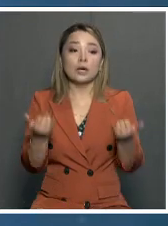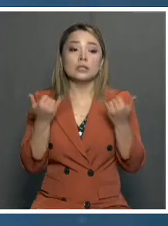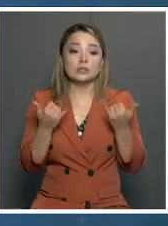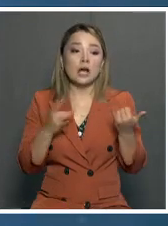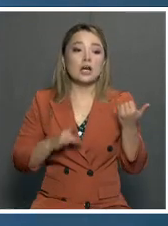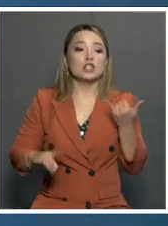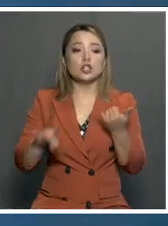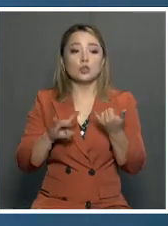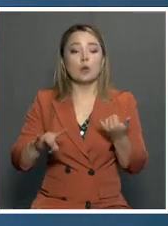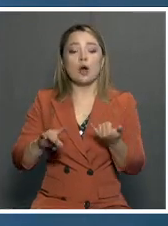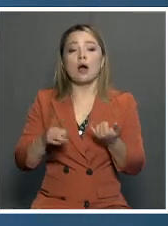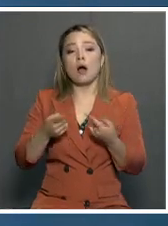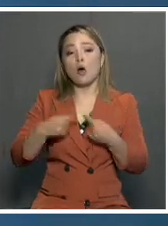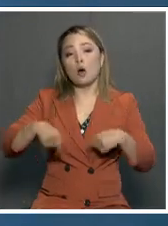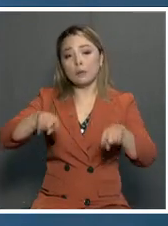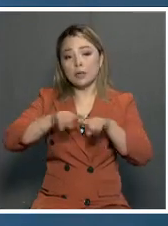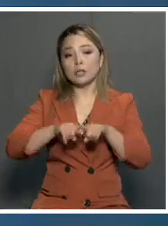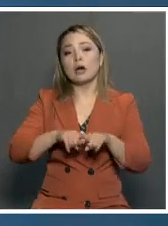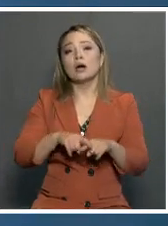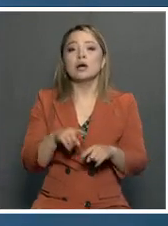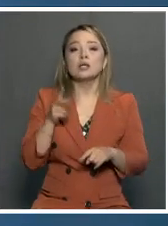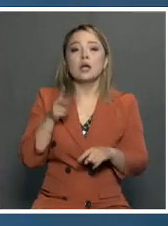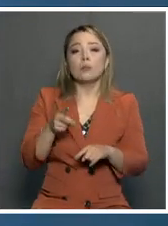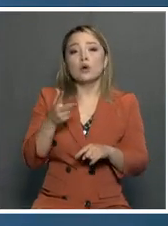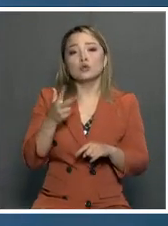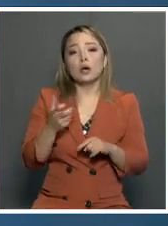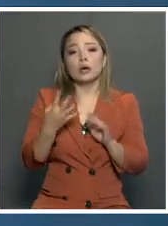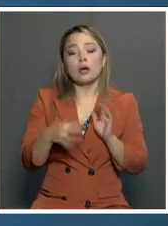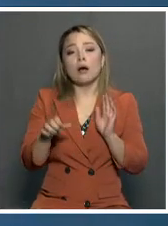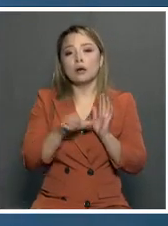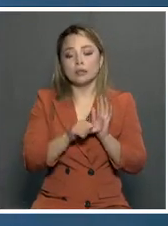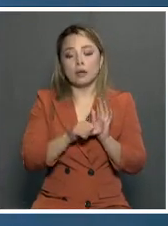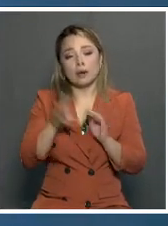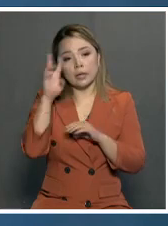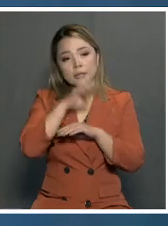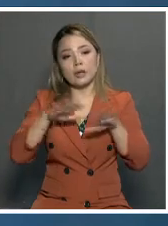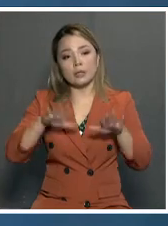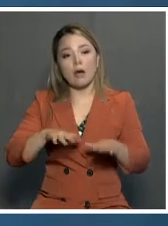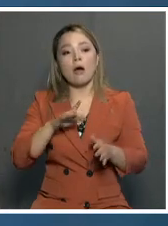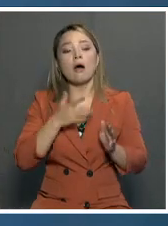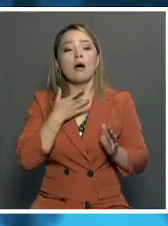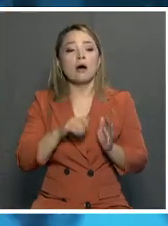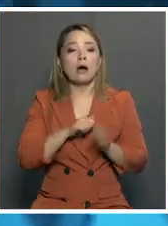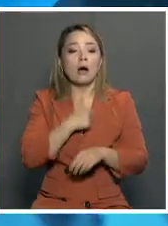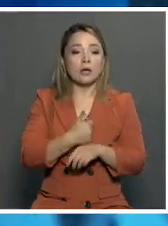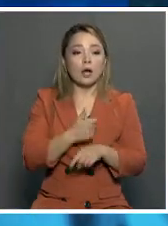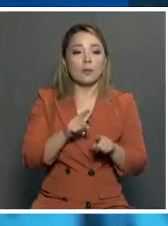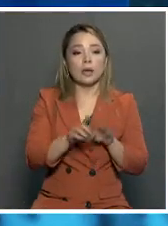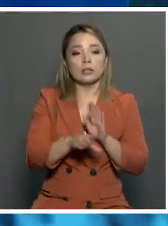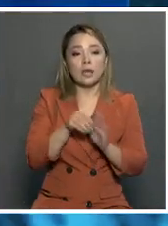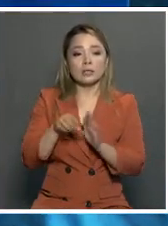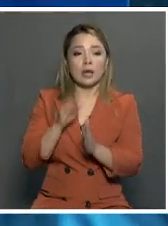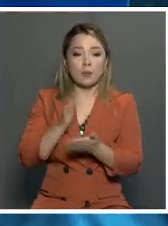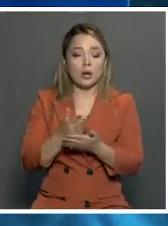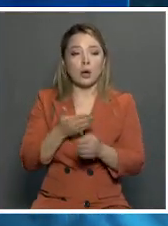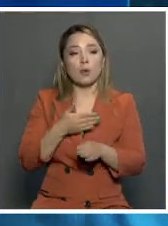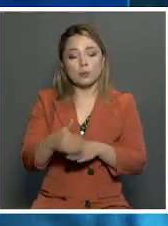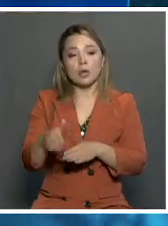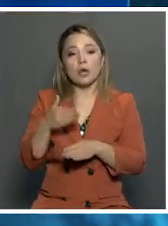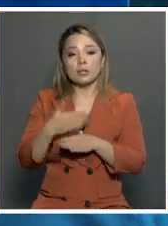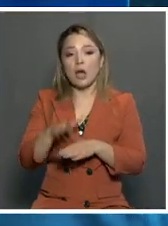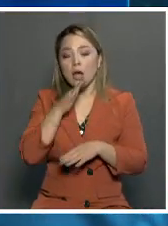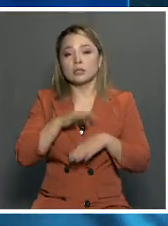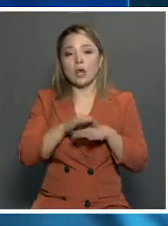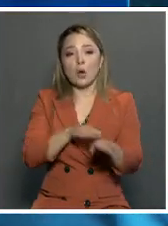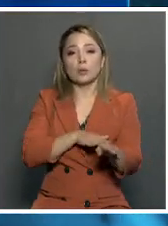Қазір республика аумағында 2346 ел мекенде әкім бар лауазым иелерін дауыс беру арқылы сайлау кезең-кезеңмен іске аса.